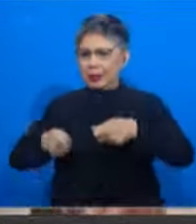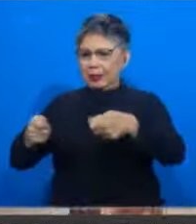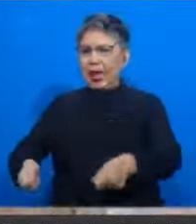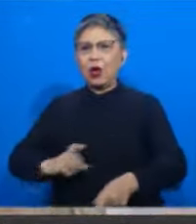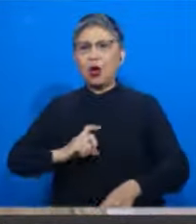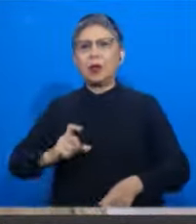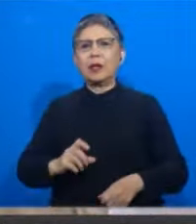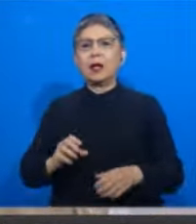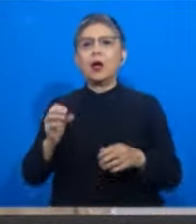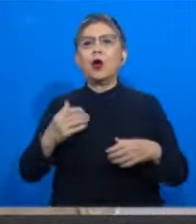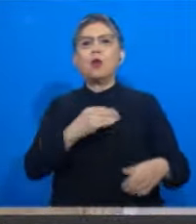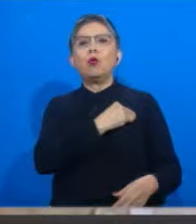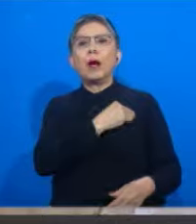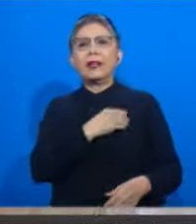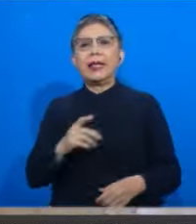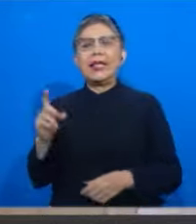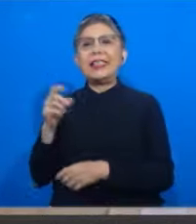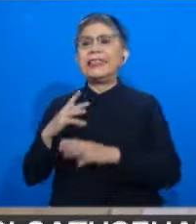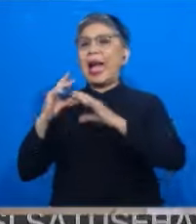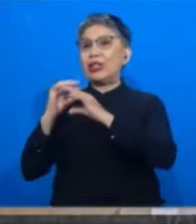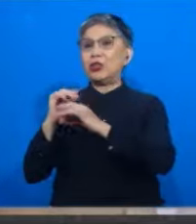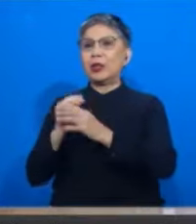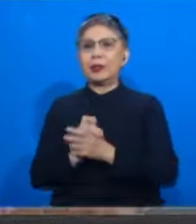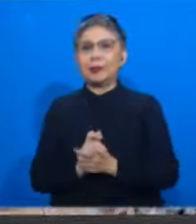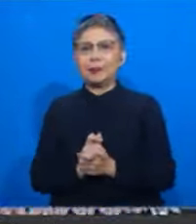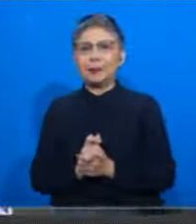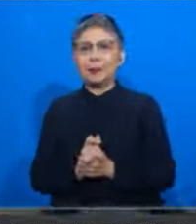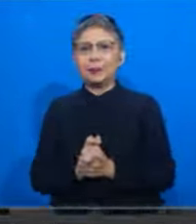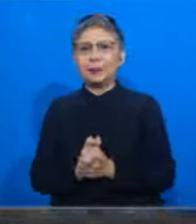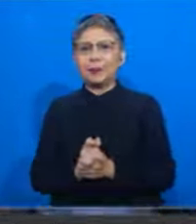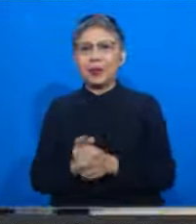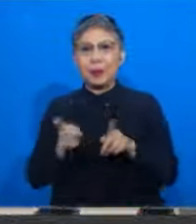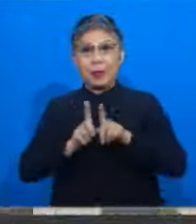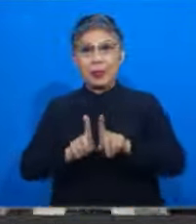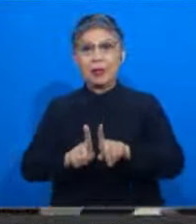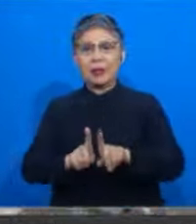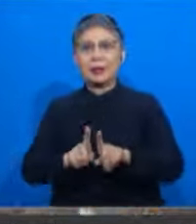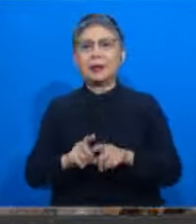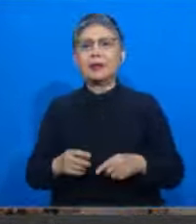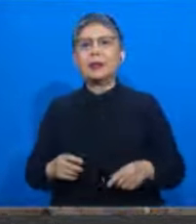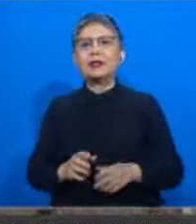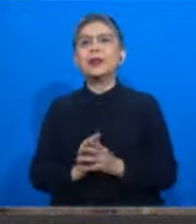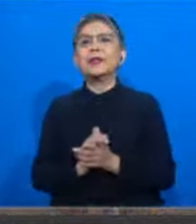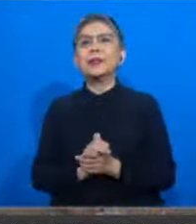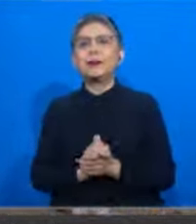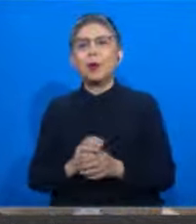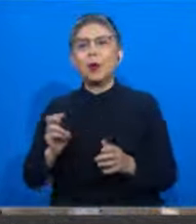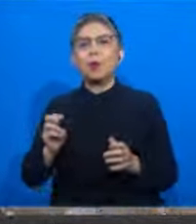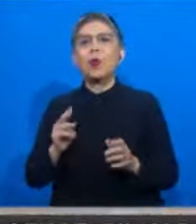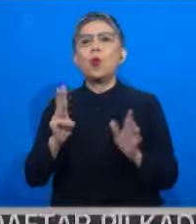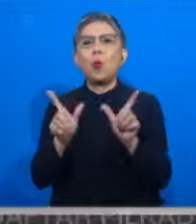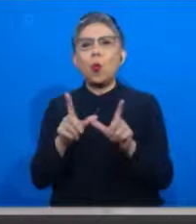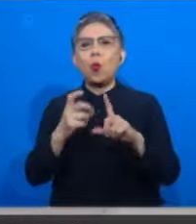calon wakil Bupati Cianjur. Ia mendatangi KPUD Cianjur pada Rabu bersama pasangannya calon Bupati Cianjur Muhammad